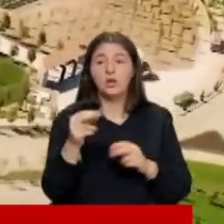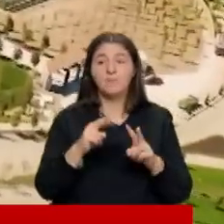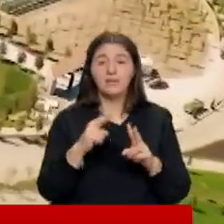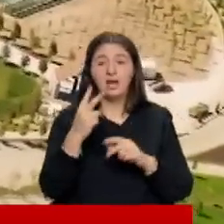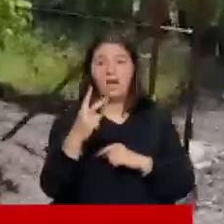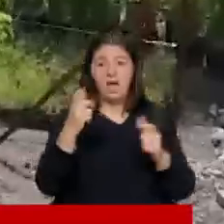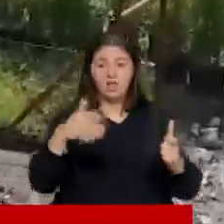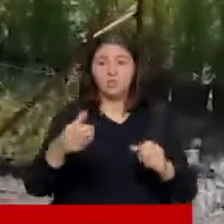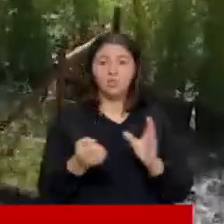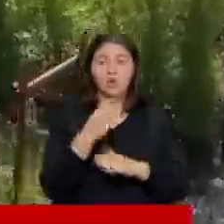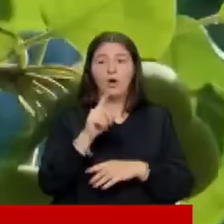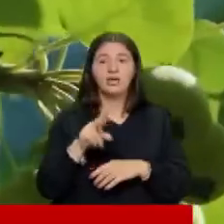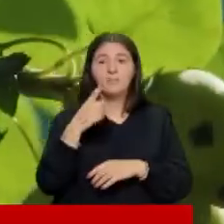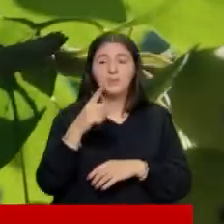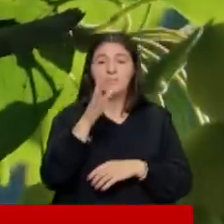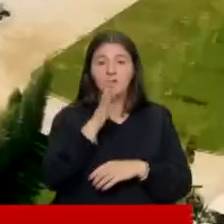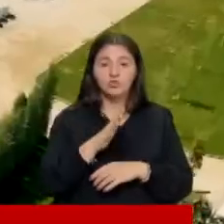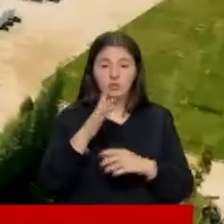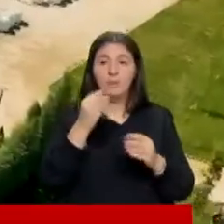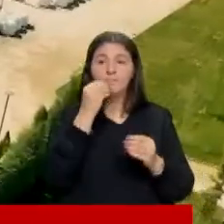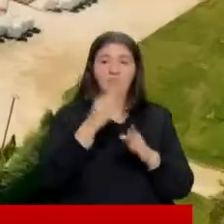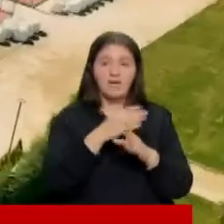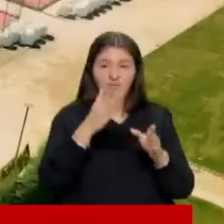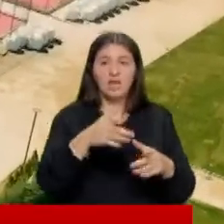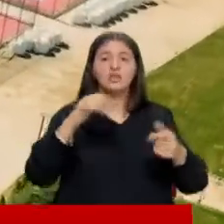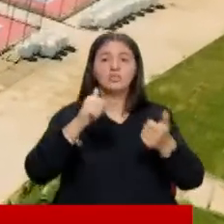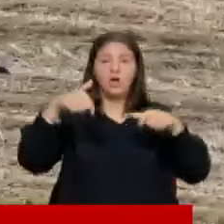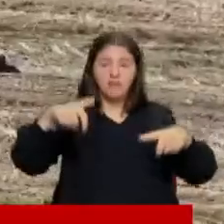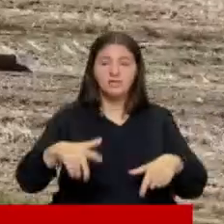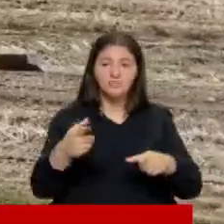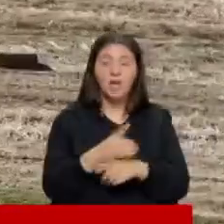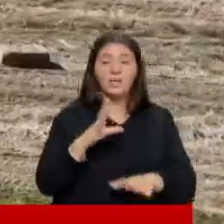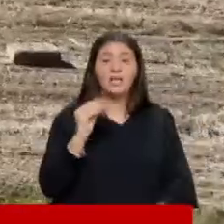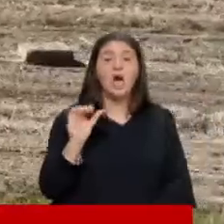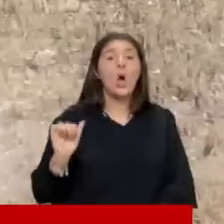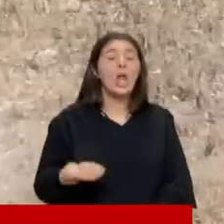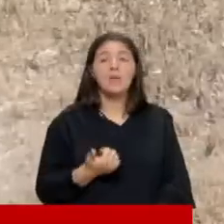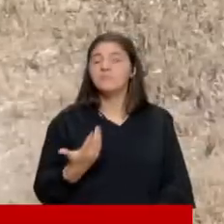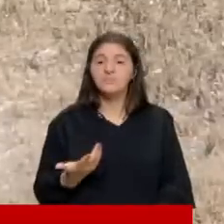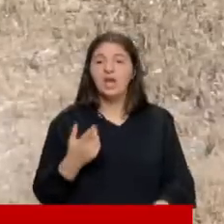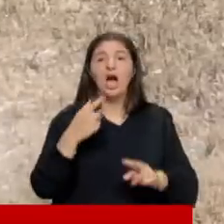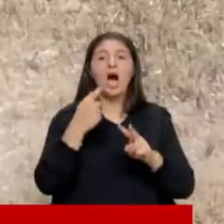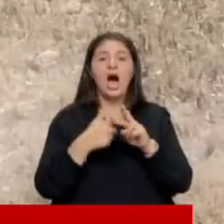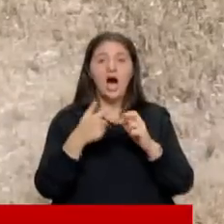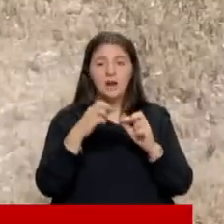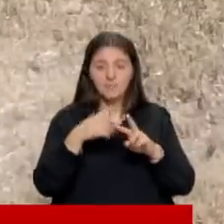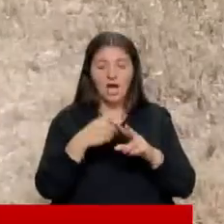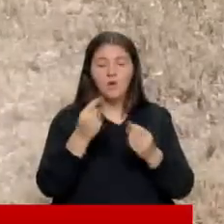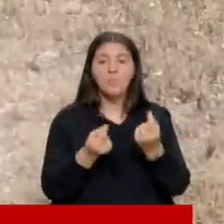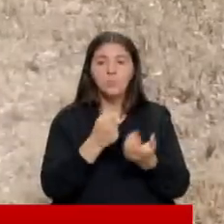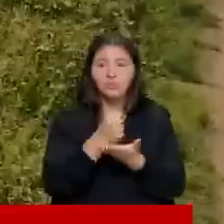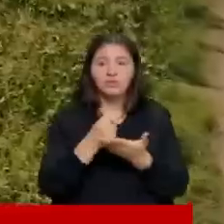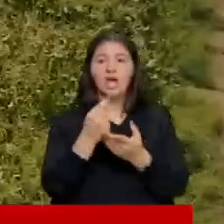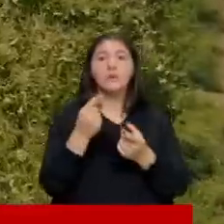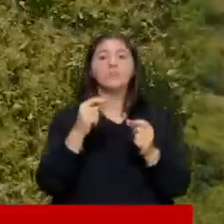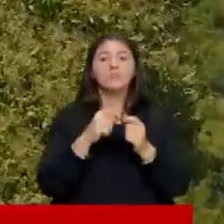metrekare alanı kuruldu 17.500 meyve ağacıyla Spor Tesisleri ile ama çok Daha önemlisi Arpa Buğday meyve sebze